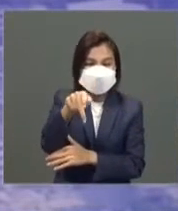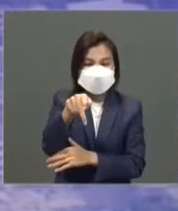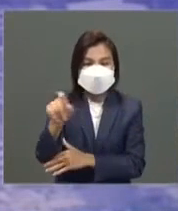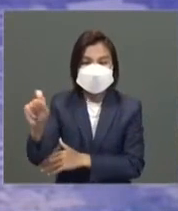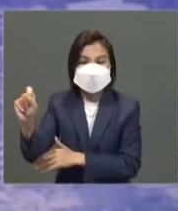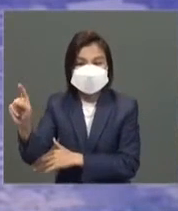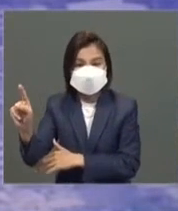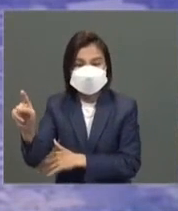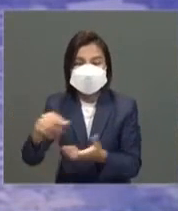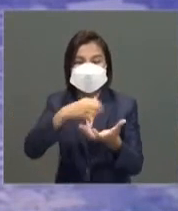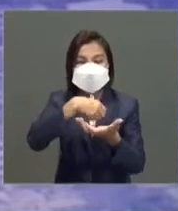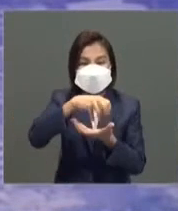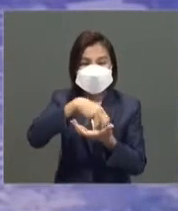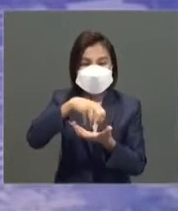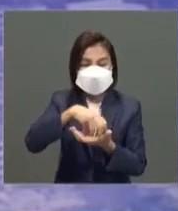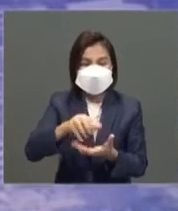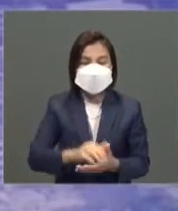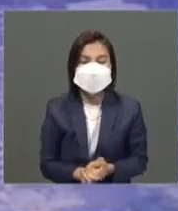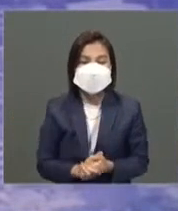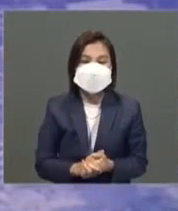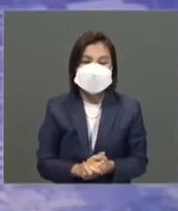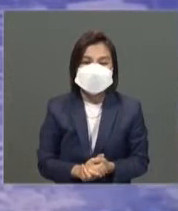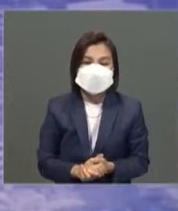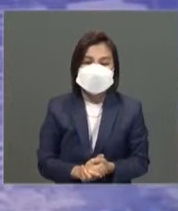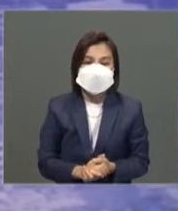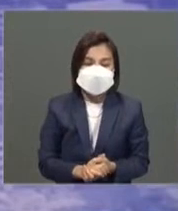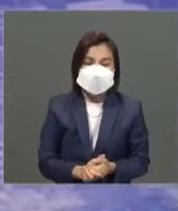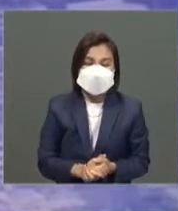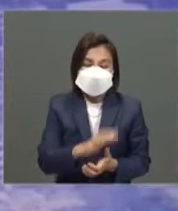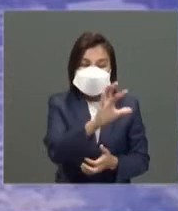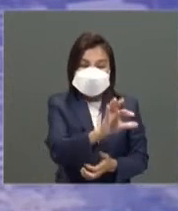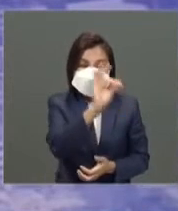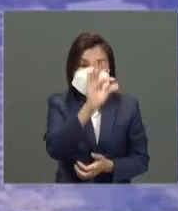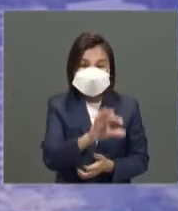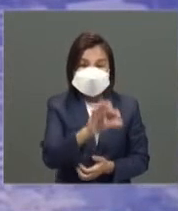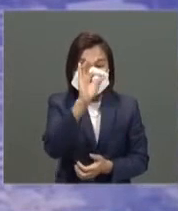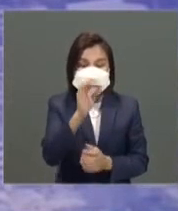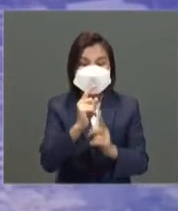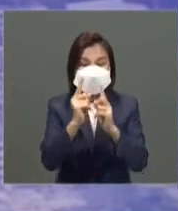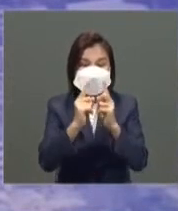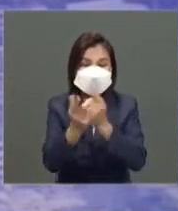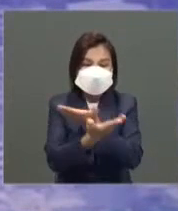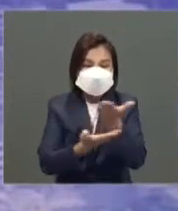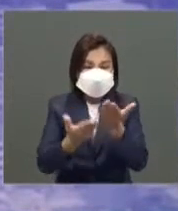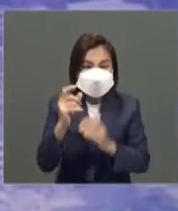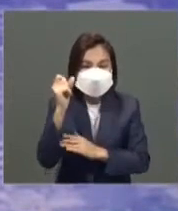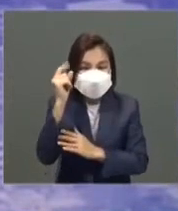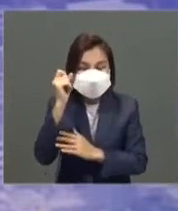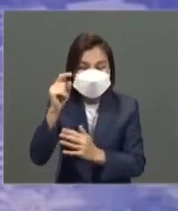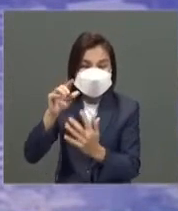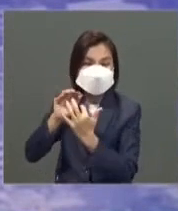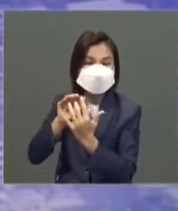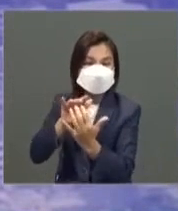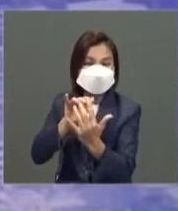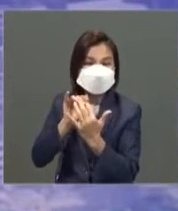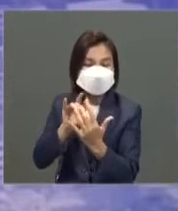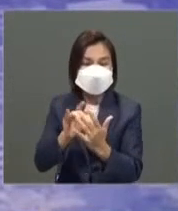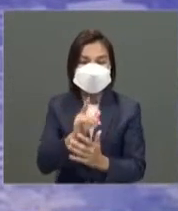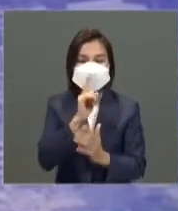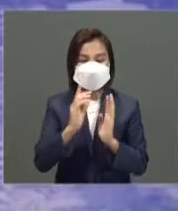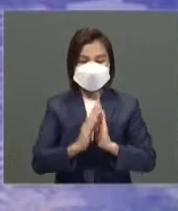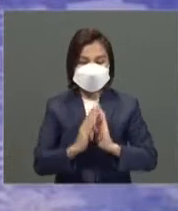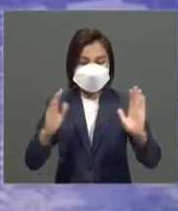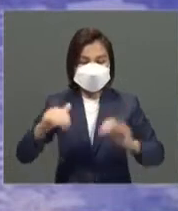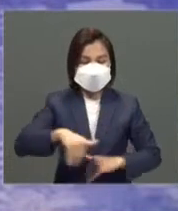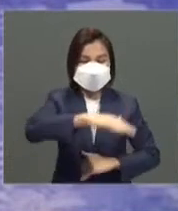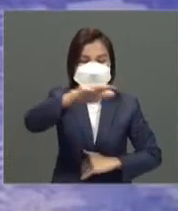ามในประเด็นต่างๆเหล่านี้นะครับก็จะพยายามหาสาระที่เป็นเรื่องที่เราจะได้เข้าใจและสื่อสารไปร่วมกันก็ต้องขอบคุณพี่น้องประชา